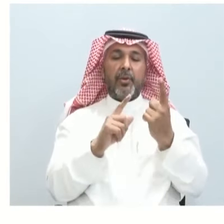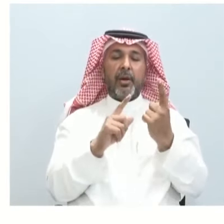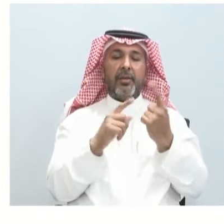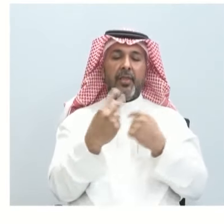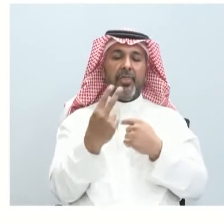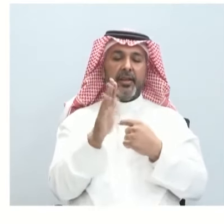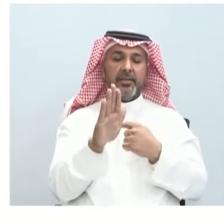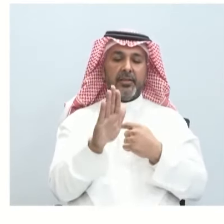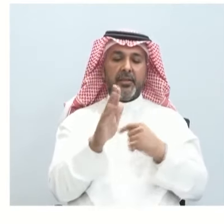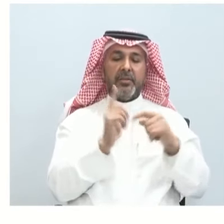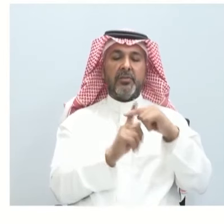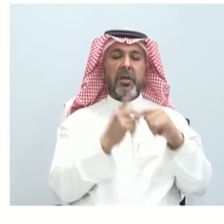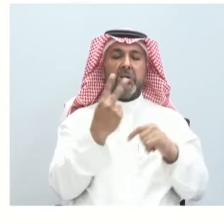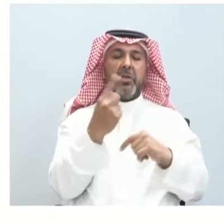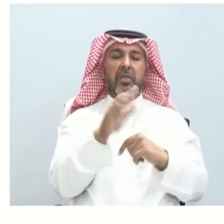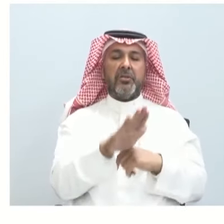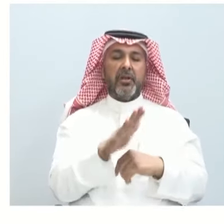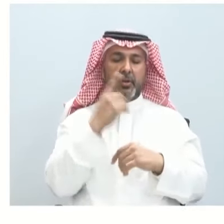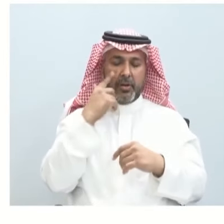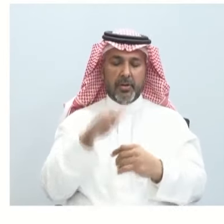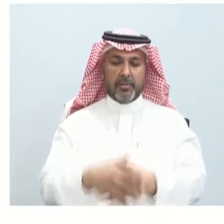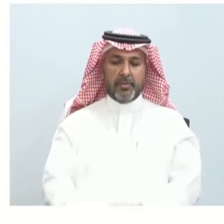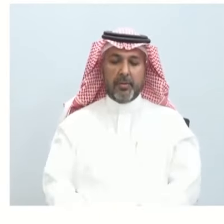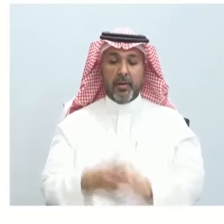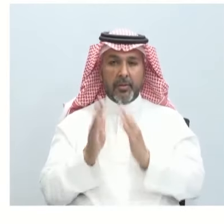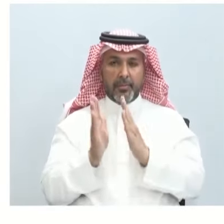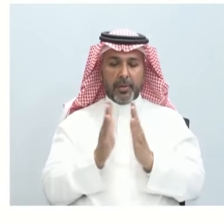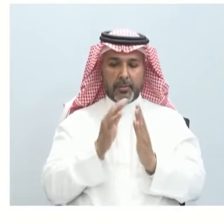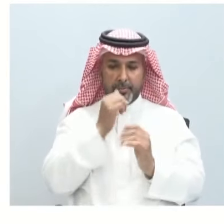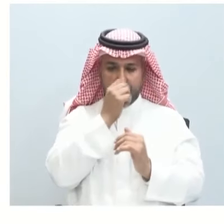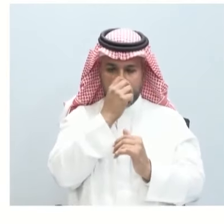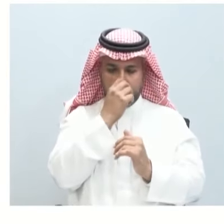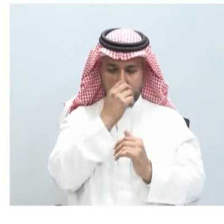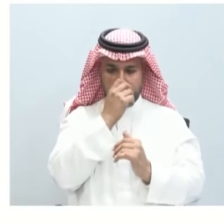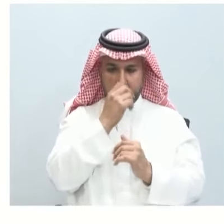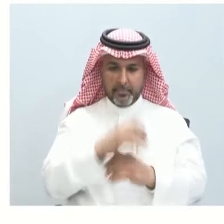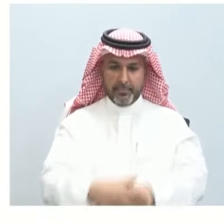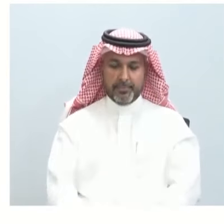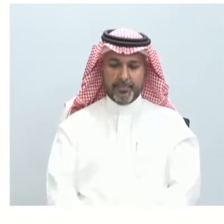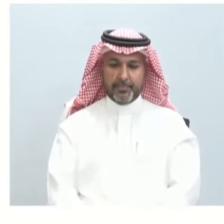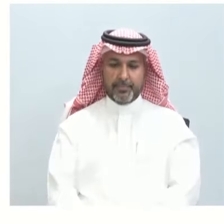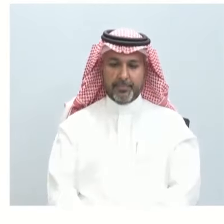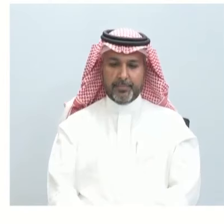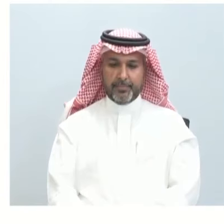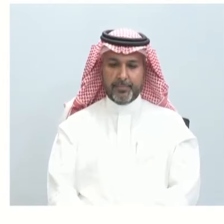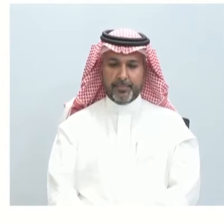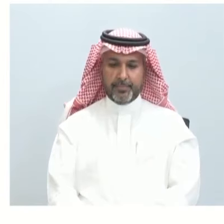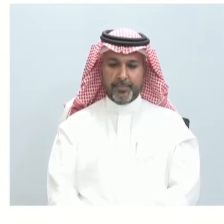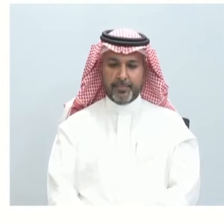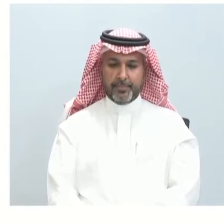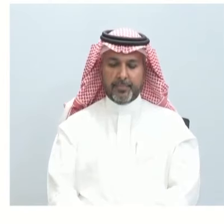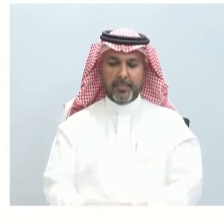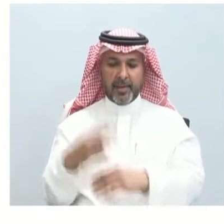اثنين موجب 12 كما هي نلاحظ انه يوجد لدي حدود متشابهه نقوم باجراء عمليه